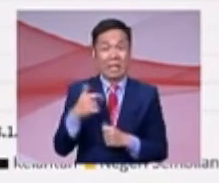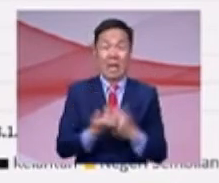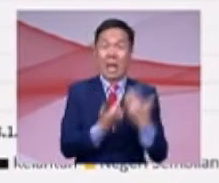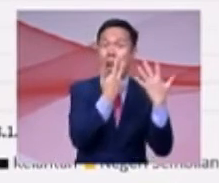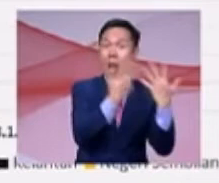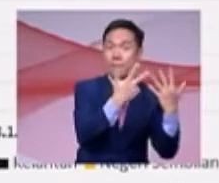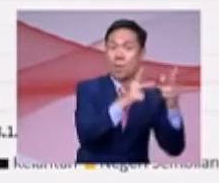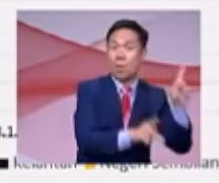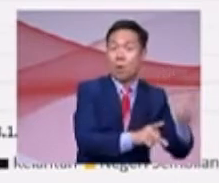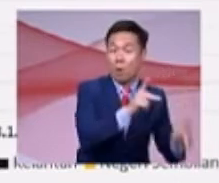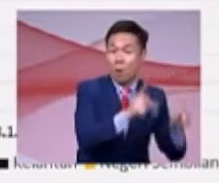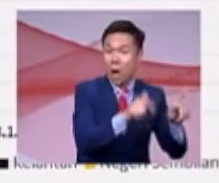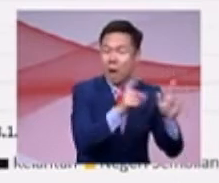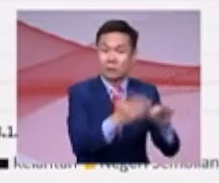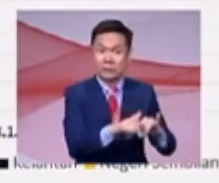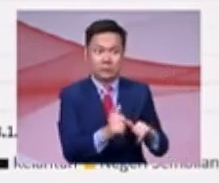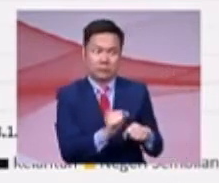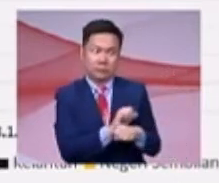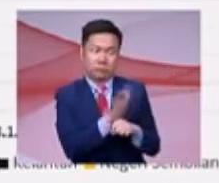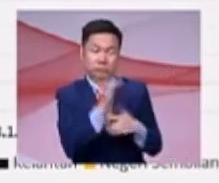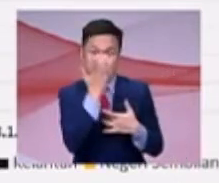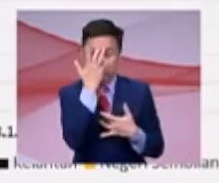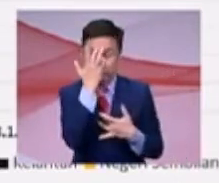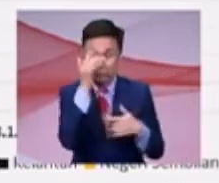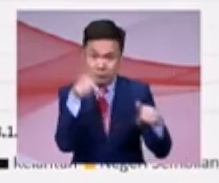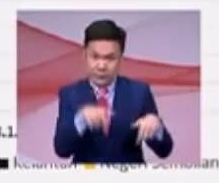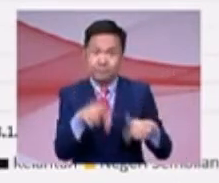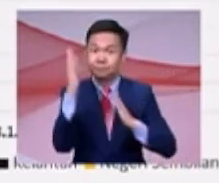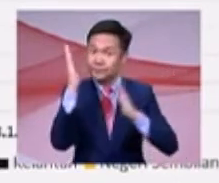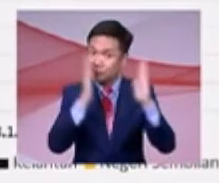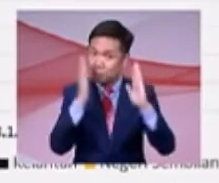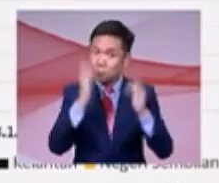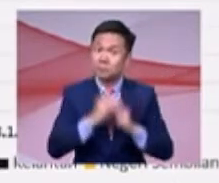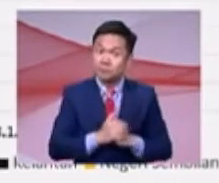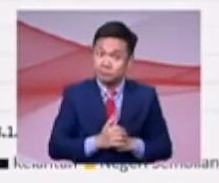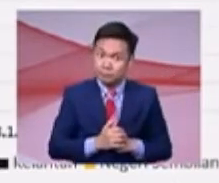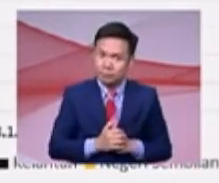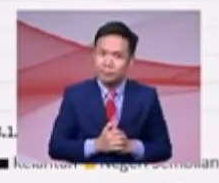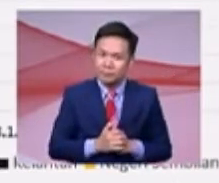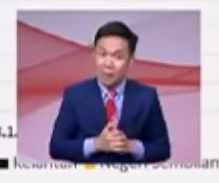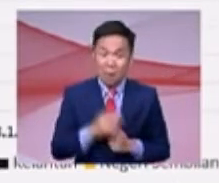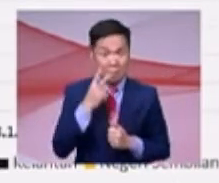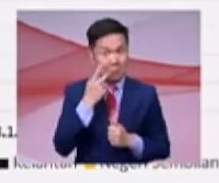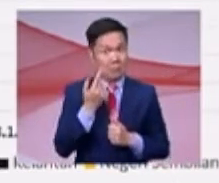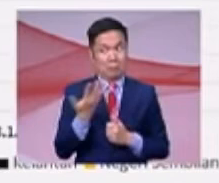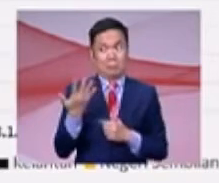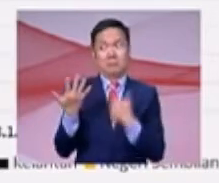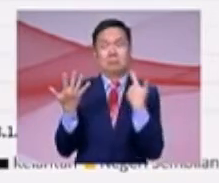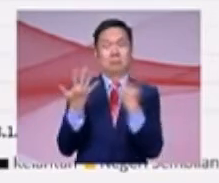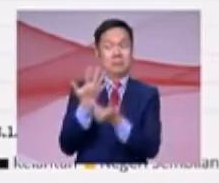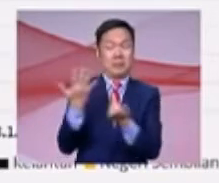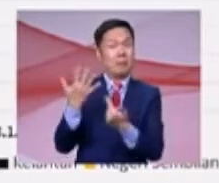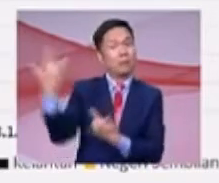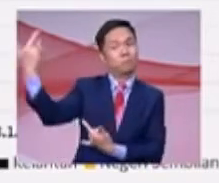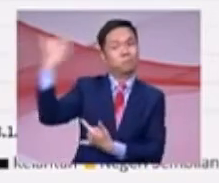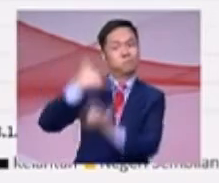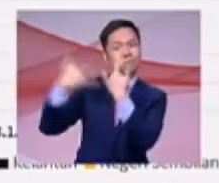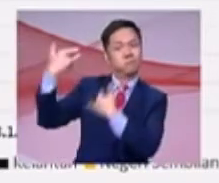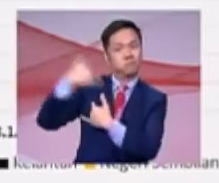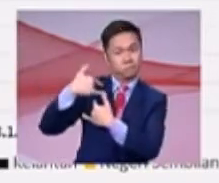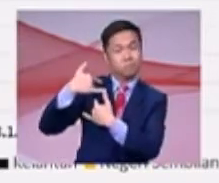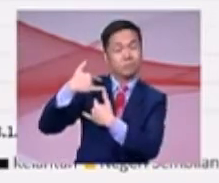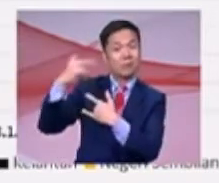8 kes B117. Di mana kita ada 5 kes import,